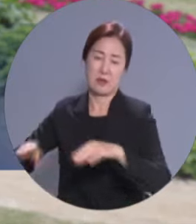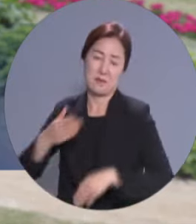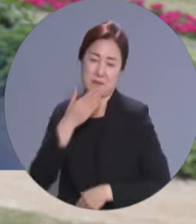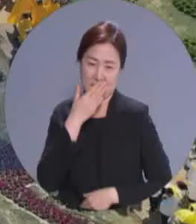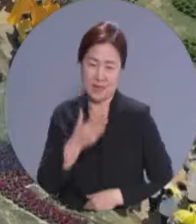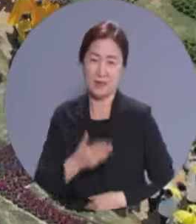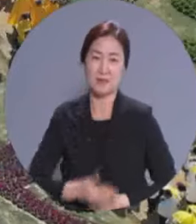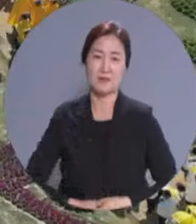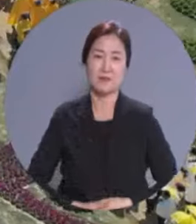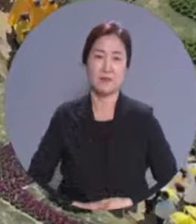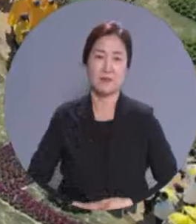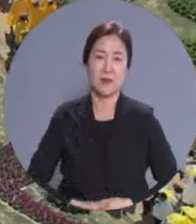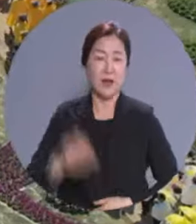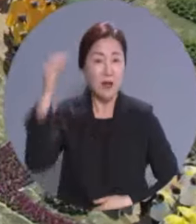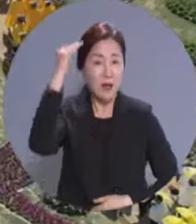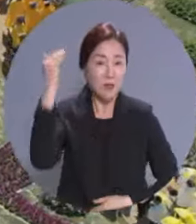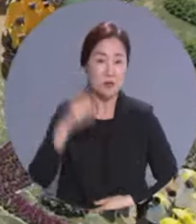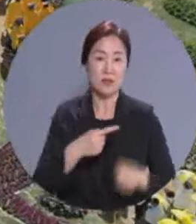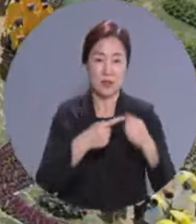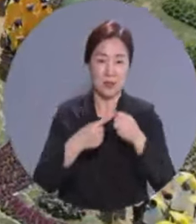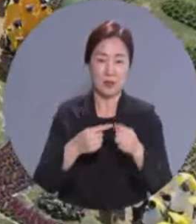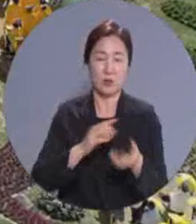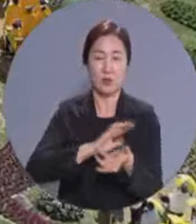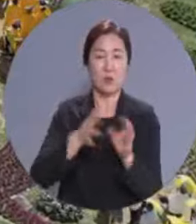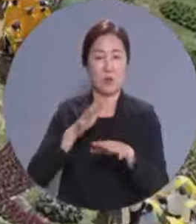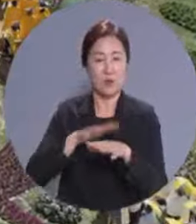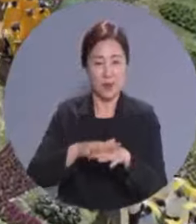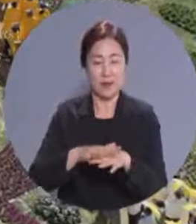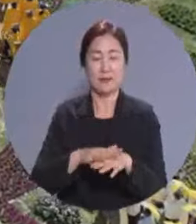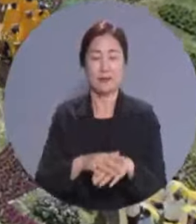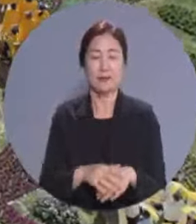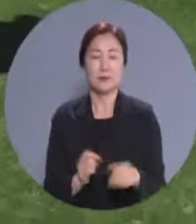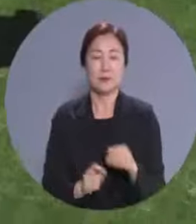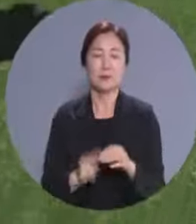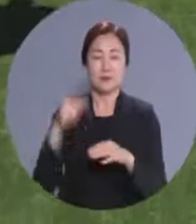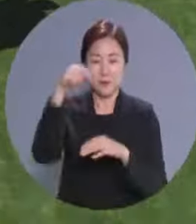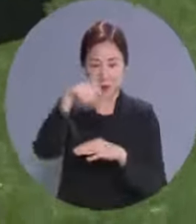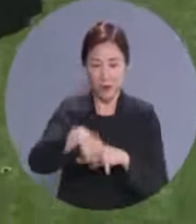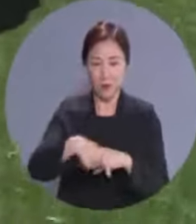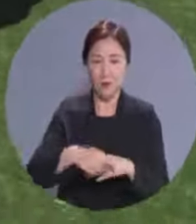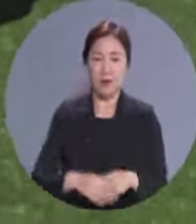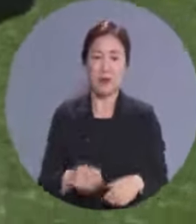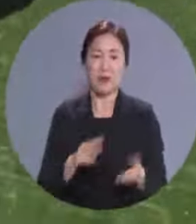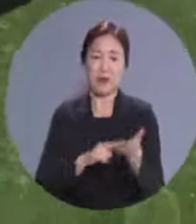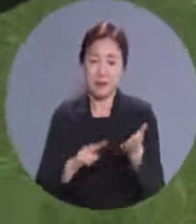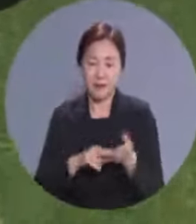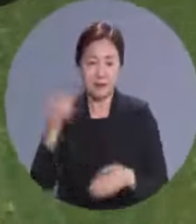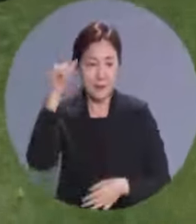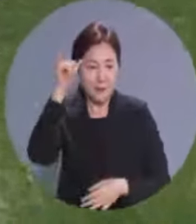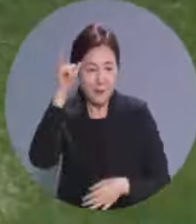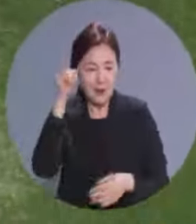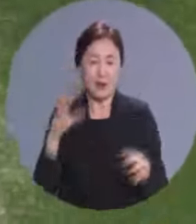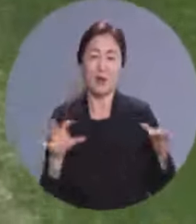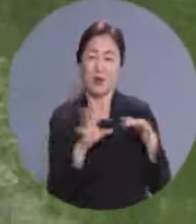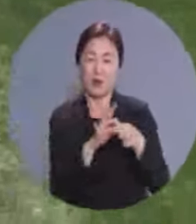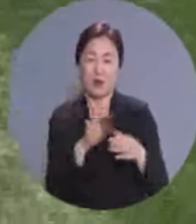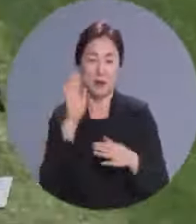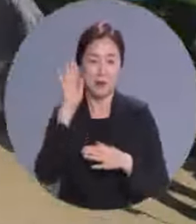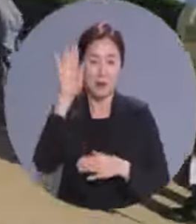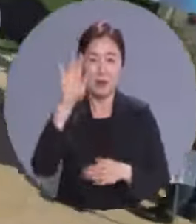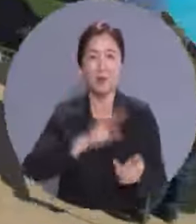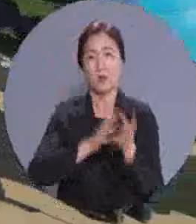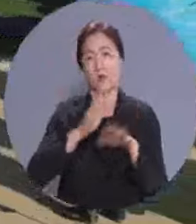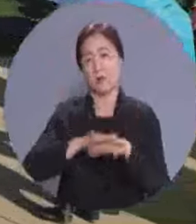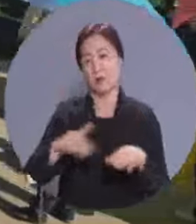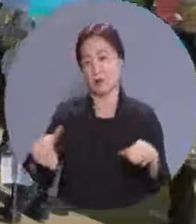길이 없습니다. 대한민국 제1호 정원도시를 넘어 AI와 디지털 애니메이션이 융복합된 국내 최초 미래형